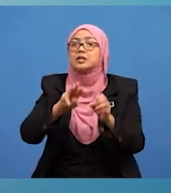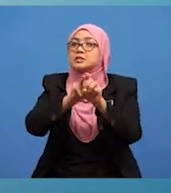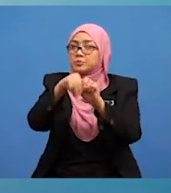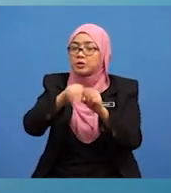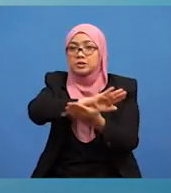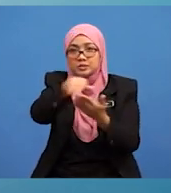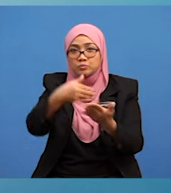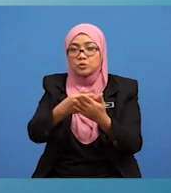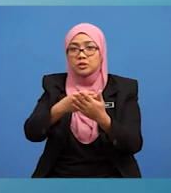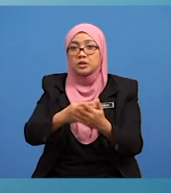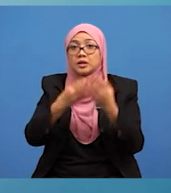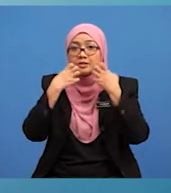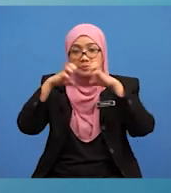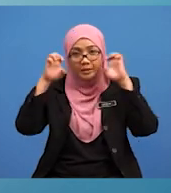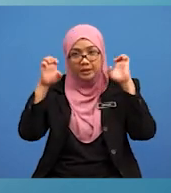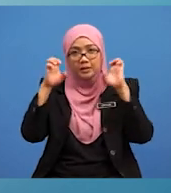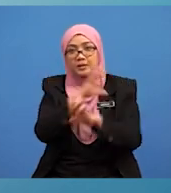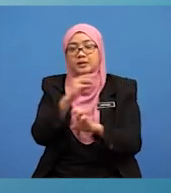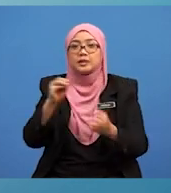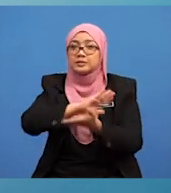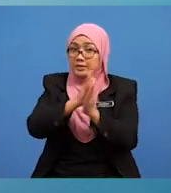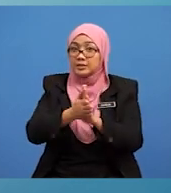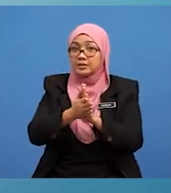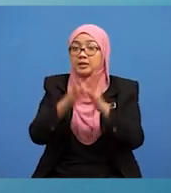murid-murid semua cemerlang dalam pelajaran dan menjadi